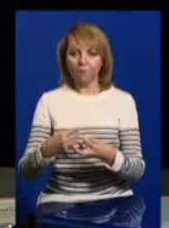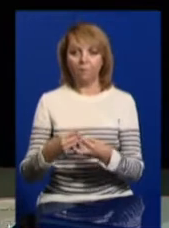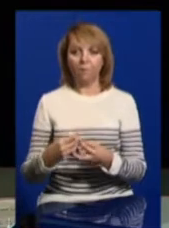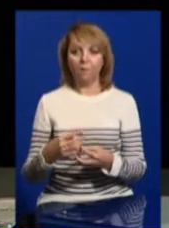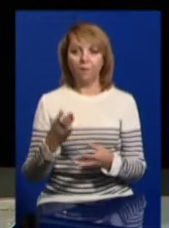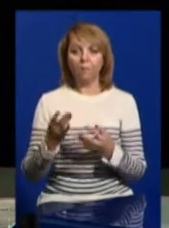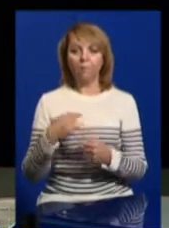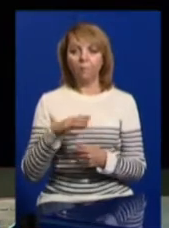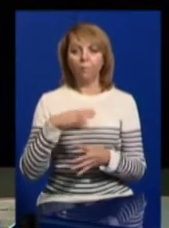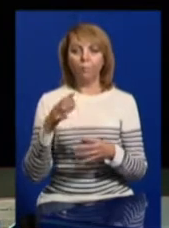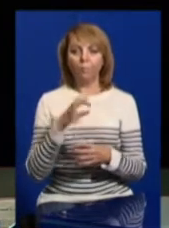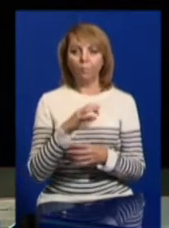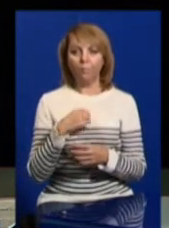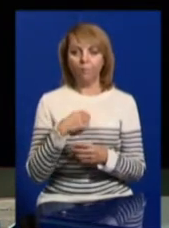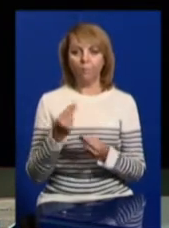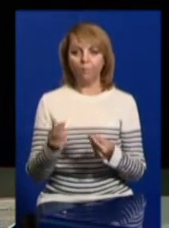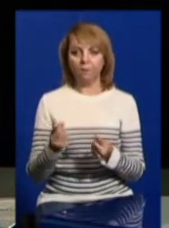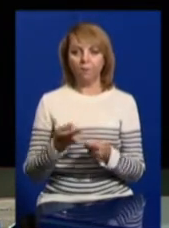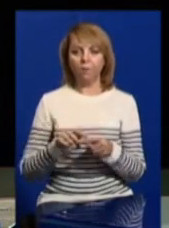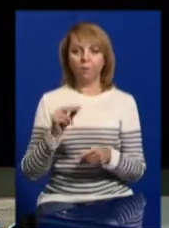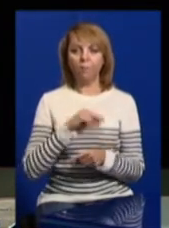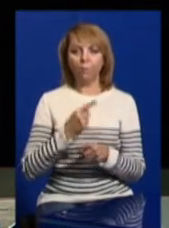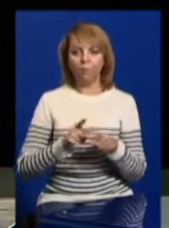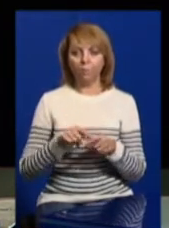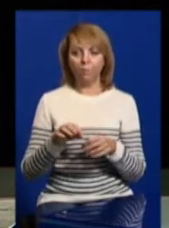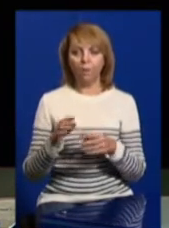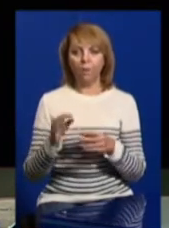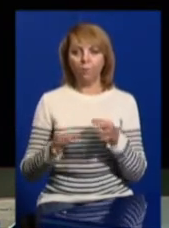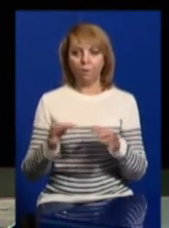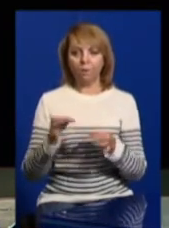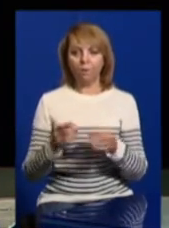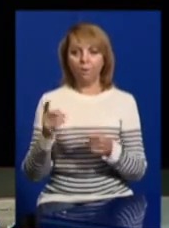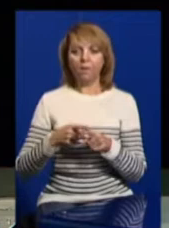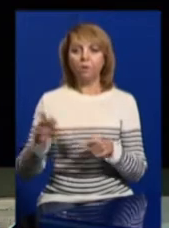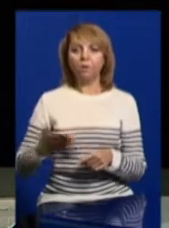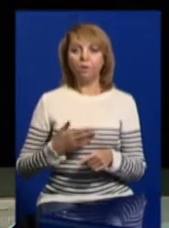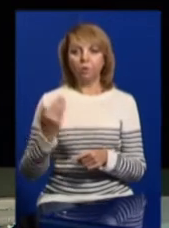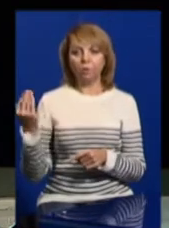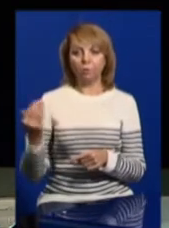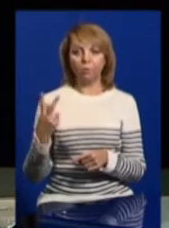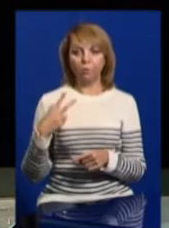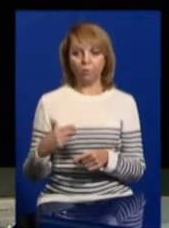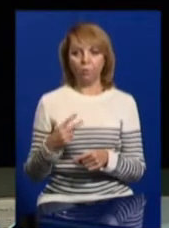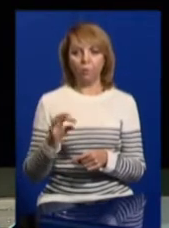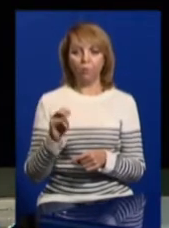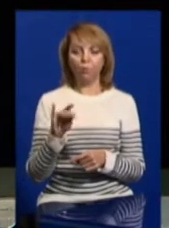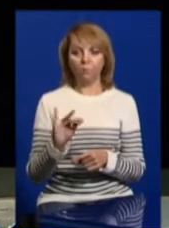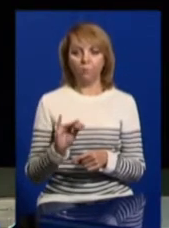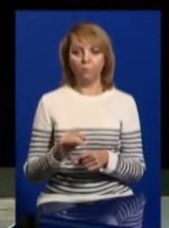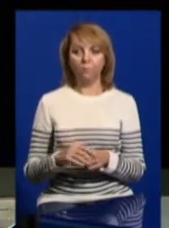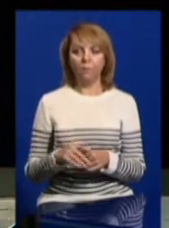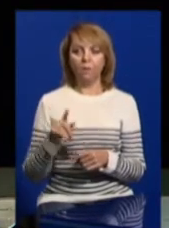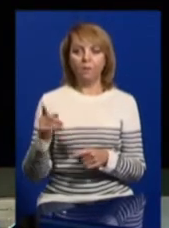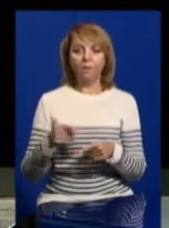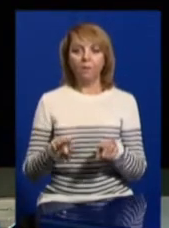ми професіонали, які працюємо в цьому процесі, а для неї це життя її доньки та онуки. Тому вона